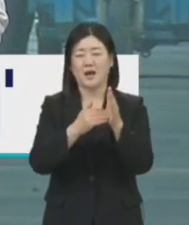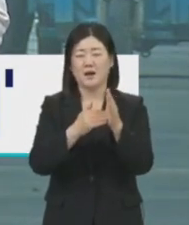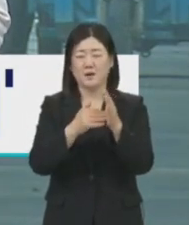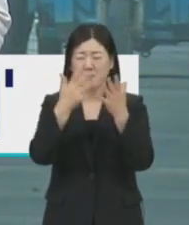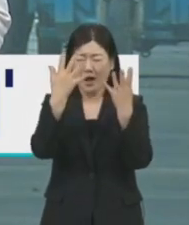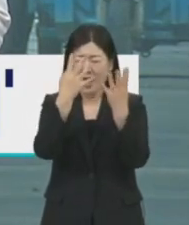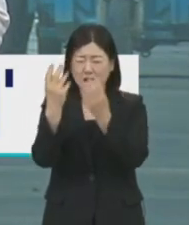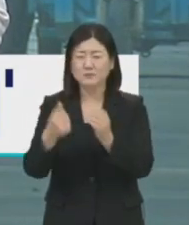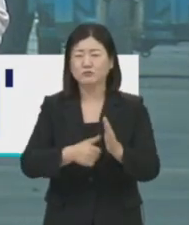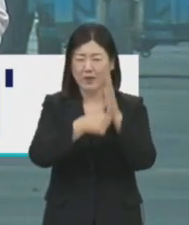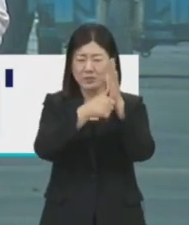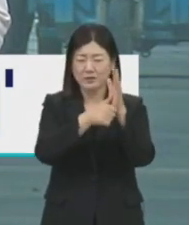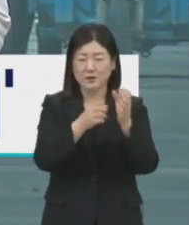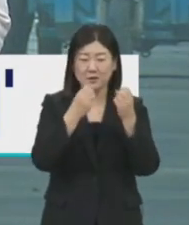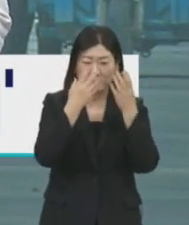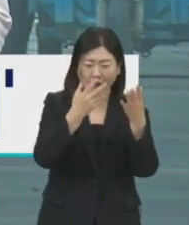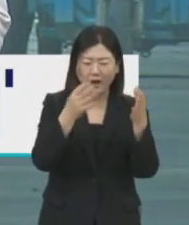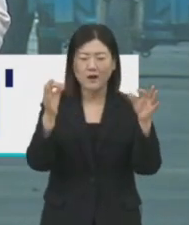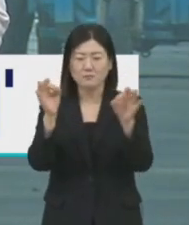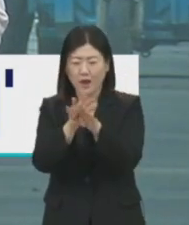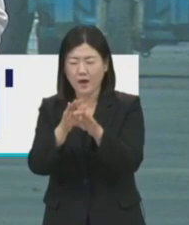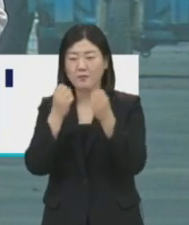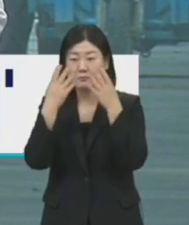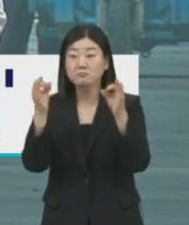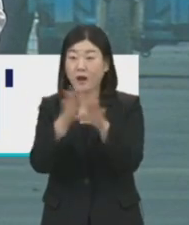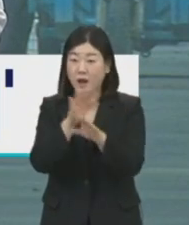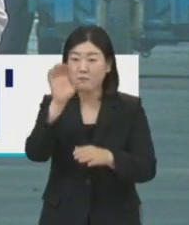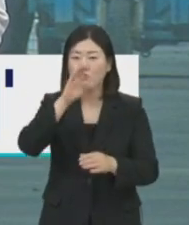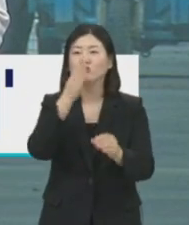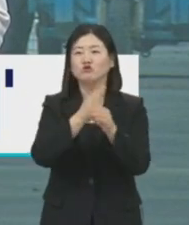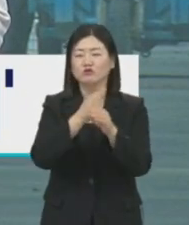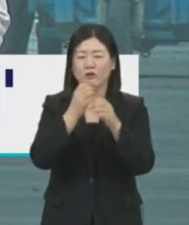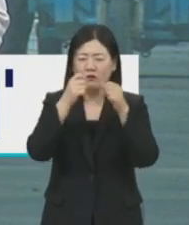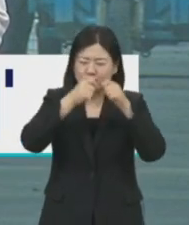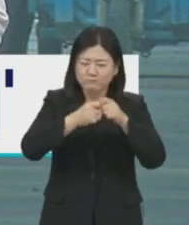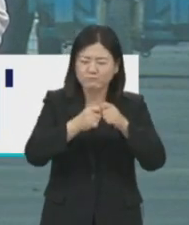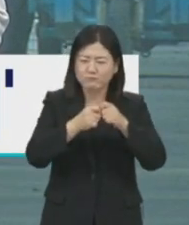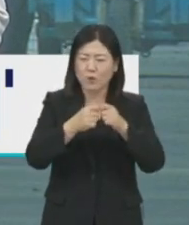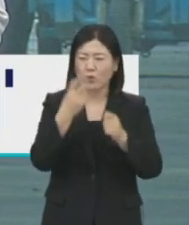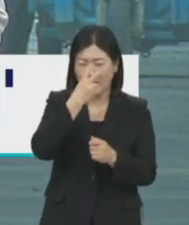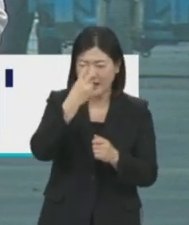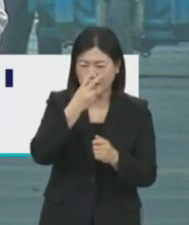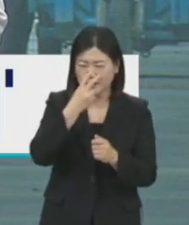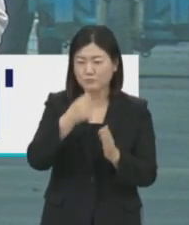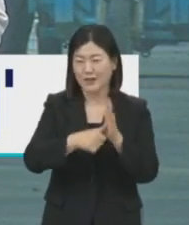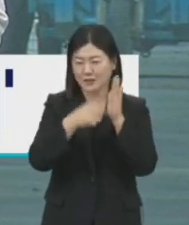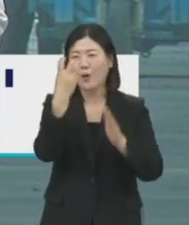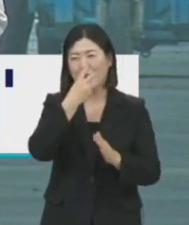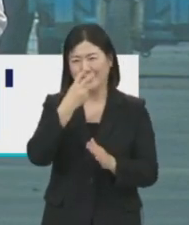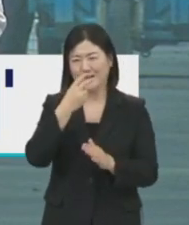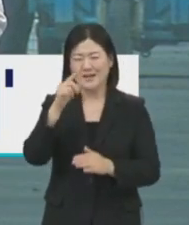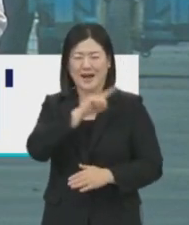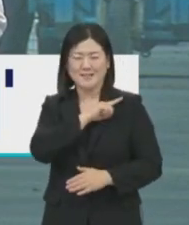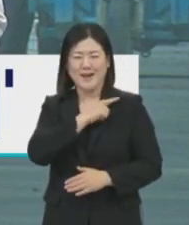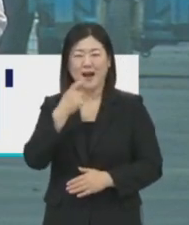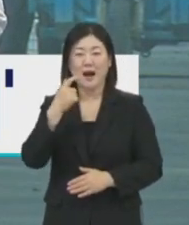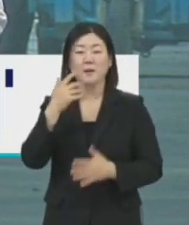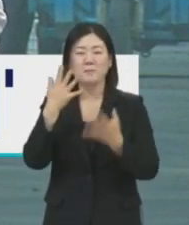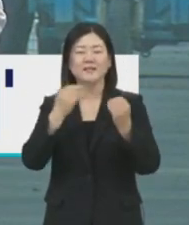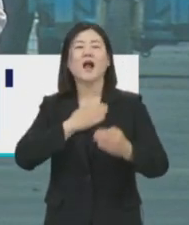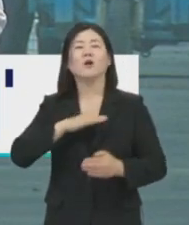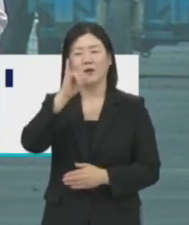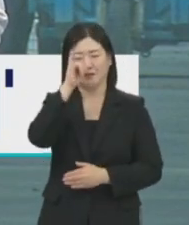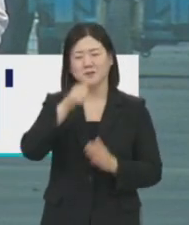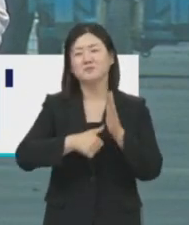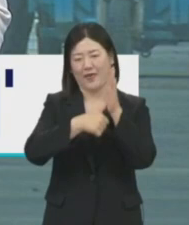수많은 브랜드들이 생성과 소멸을 반복하는 가운데 세심한 품질과 브랜드 관리를 바탕으로 국내에서 가장 인지도 높은